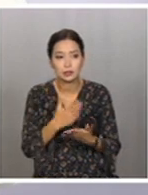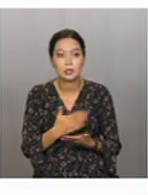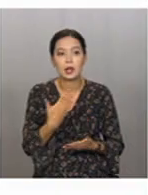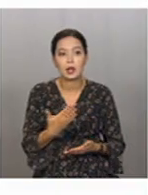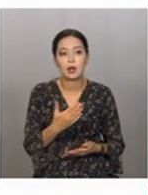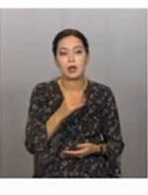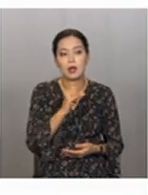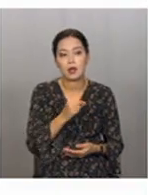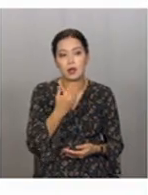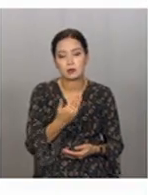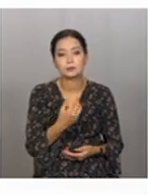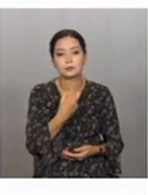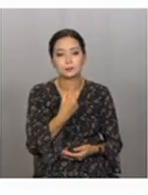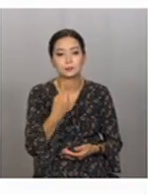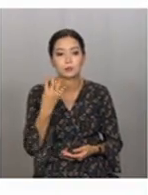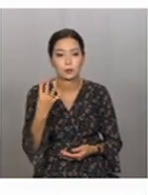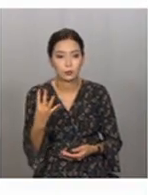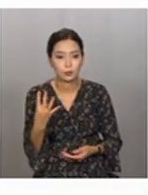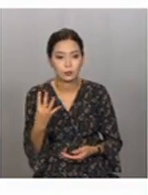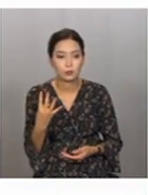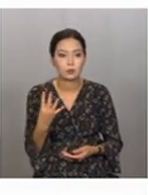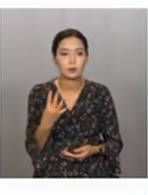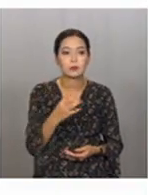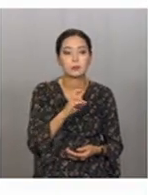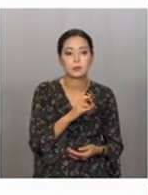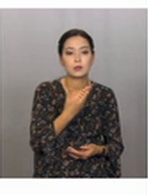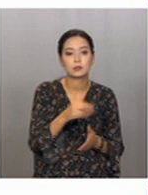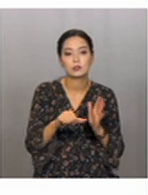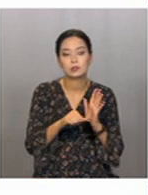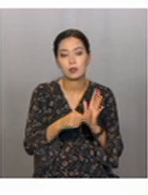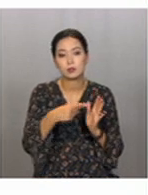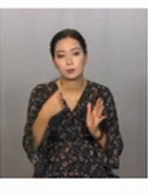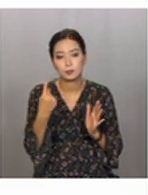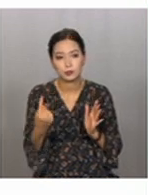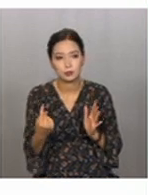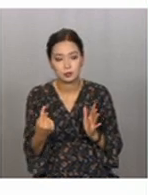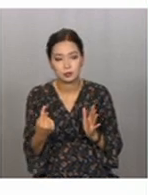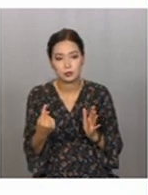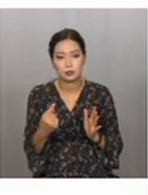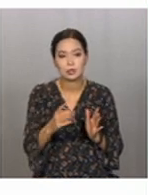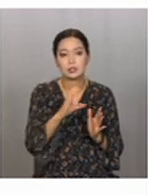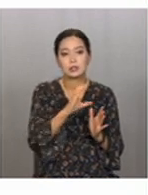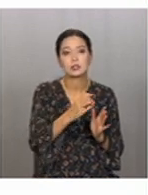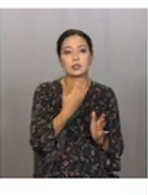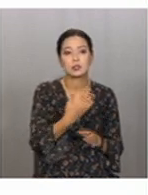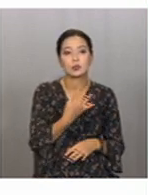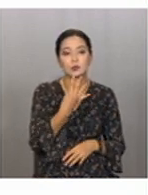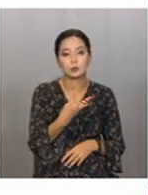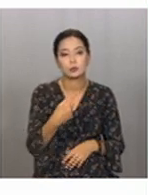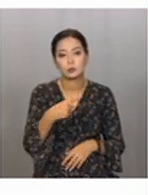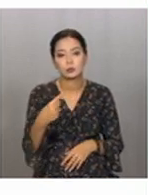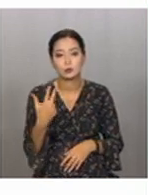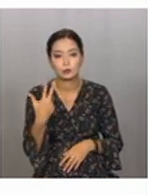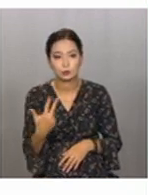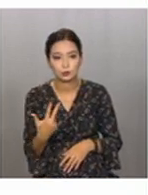А нүктесінің координаттары 1-де 4, Б нүктесінің координаттары 6-да минус 1, С нүктесінің координаттары